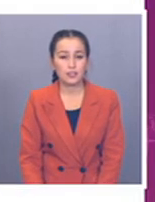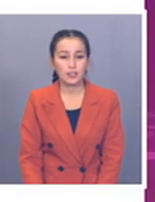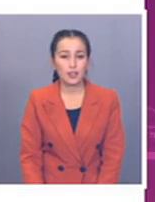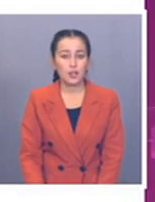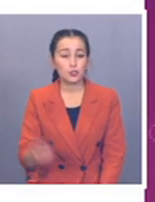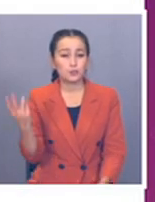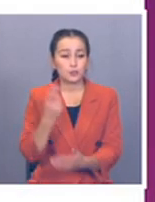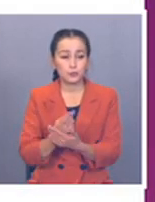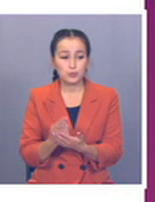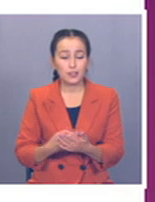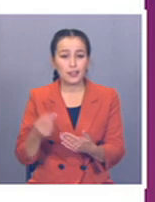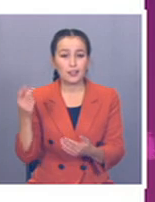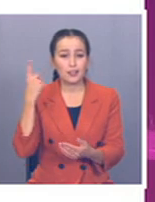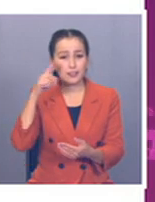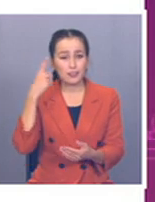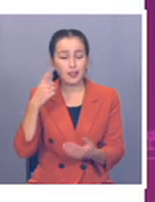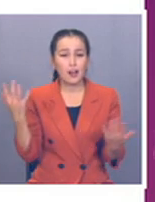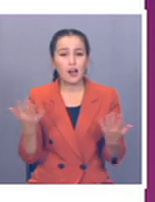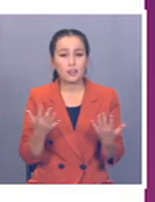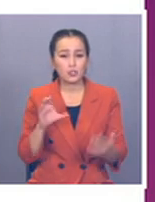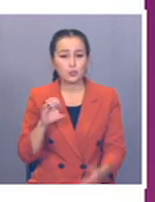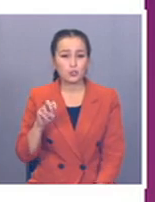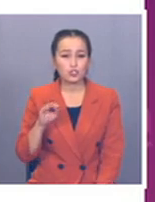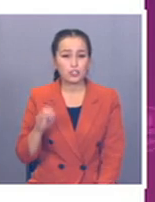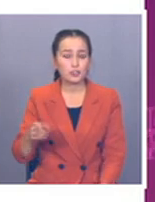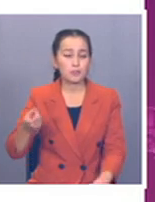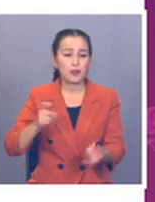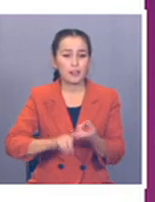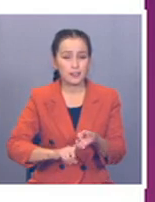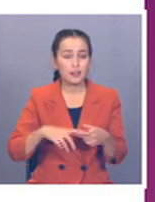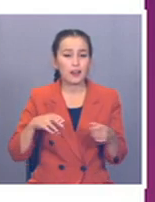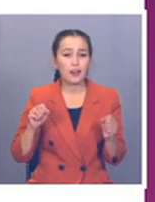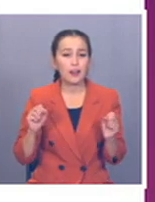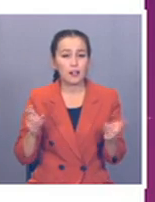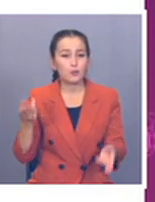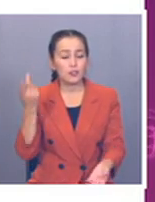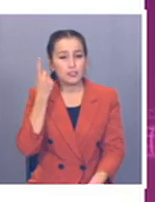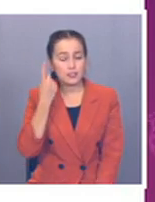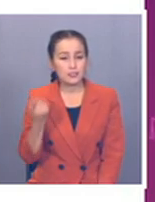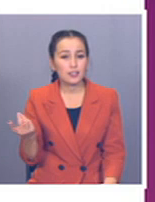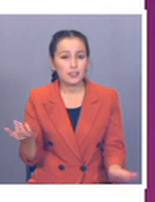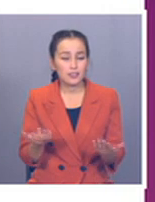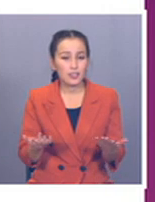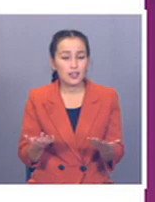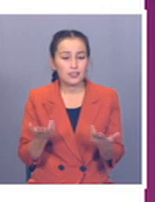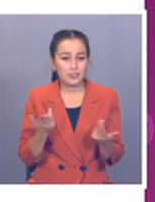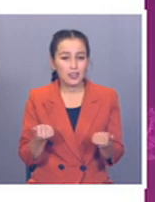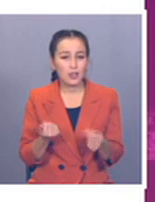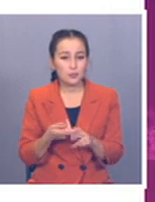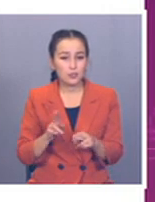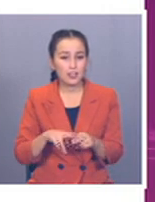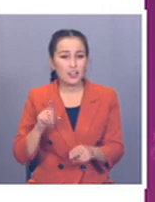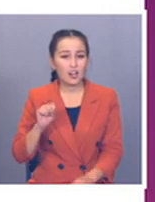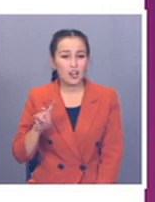Суреттер ертегінің қай сюжетімен байланысты? Қалай ойлайсыздар? Иә, оқушылар, бұл хан